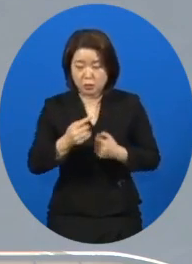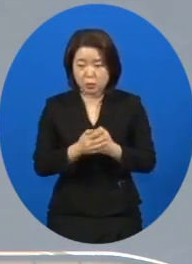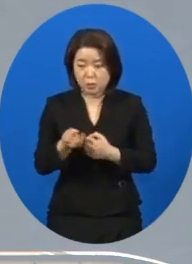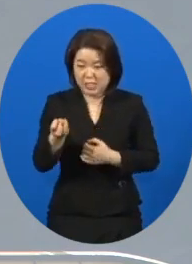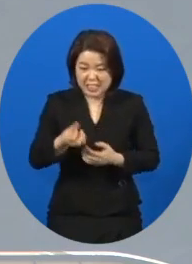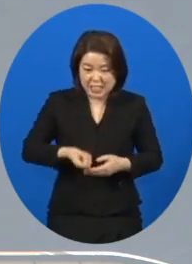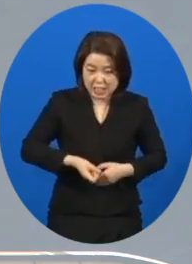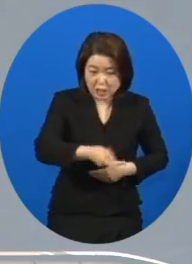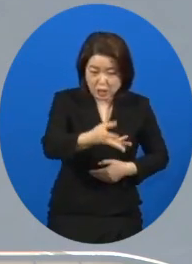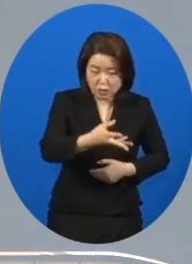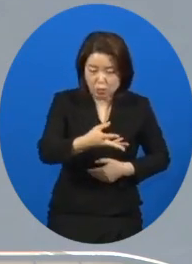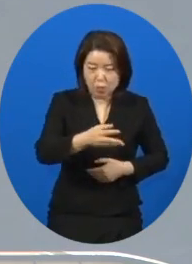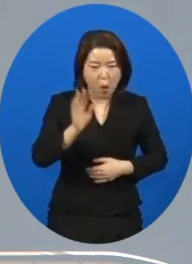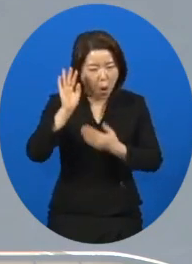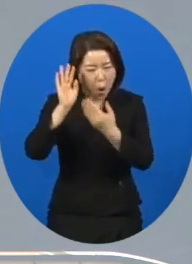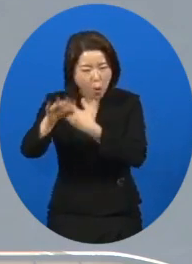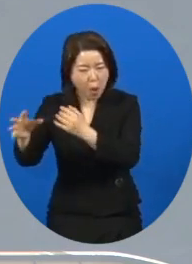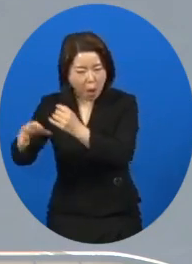할 거예요.